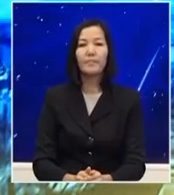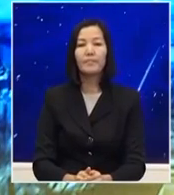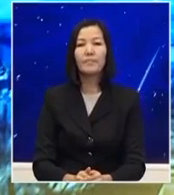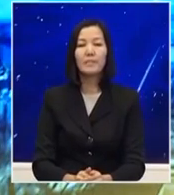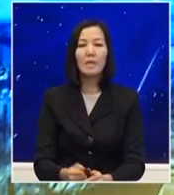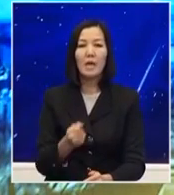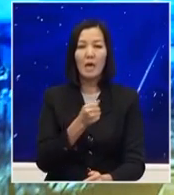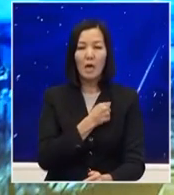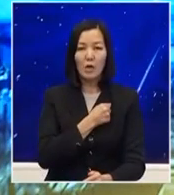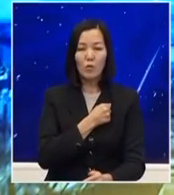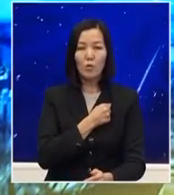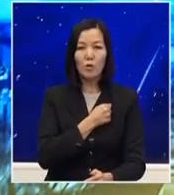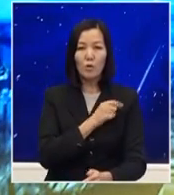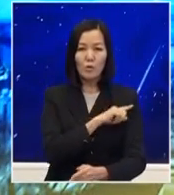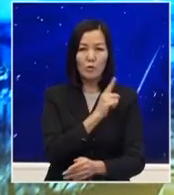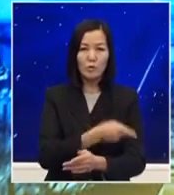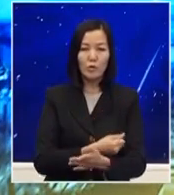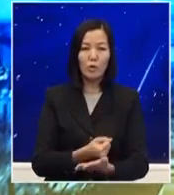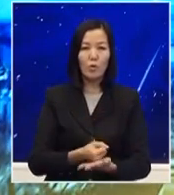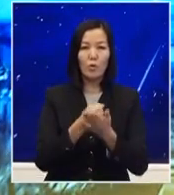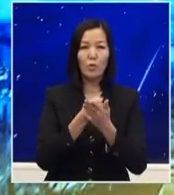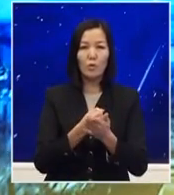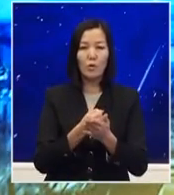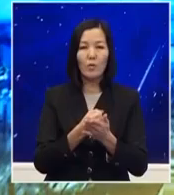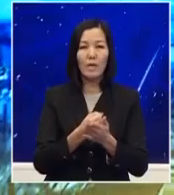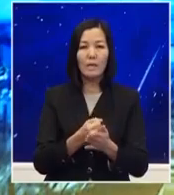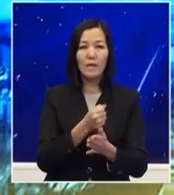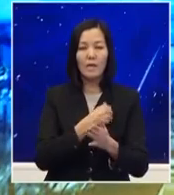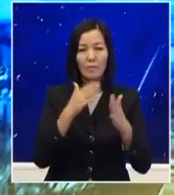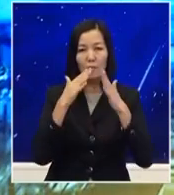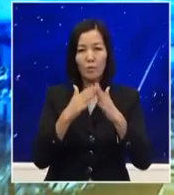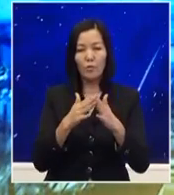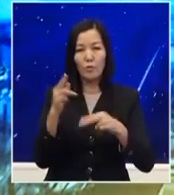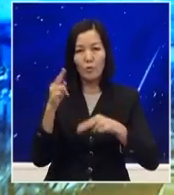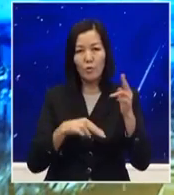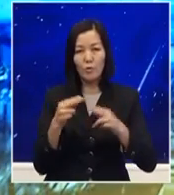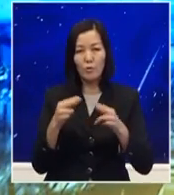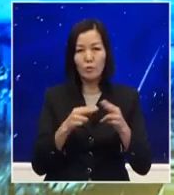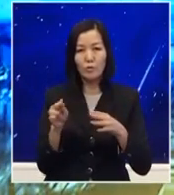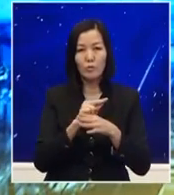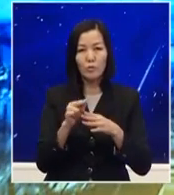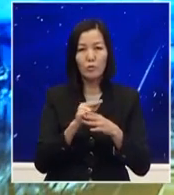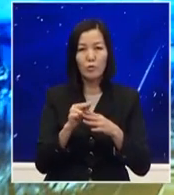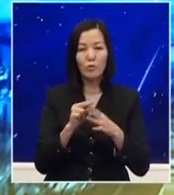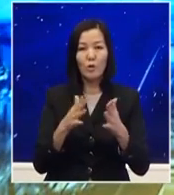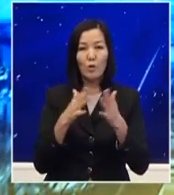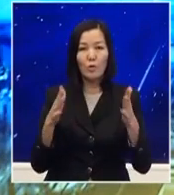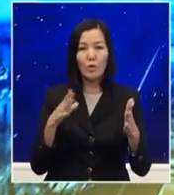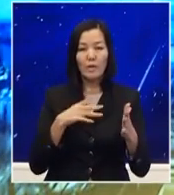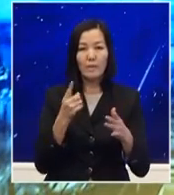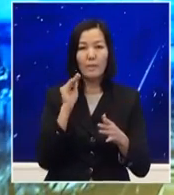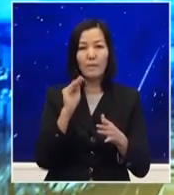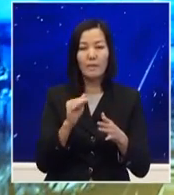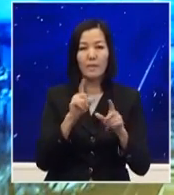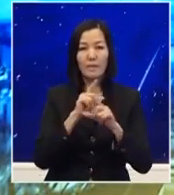Қарулы күштерге қолдау, биыл казармалық тұрғын үй қорының құрылысы мен жөндеу жұмыстарының көлемі ұлғайтылды. 1000-нан астам нысанға жөндеу